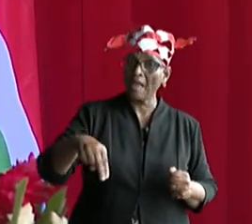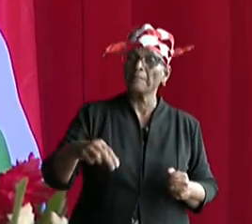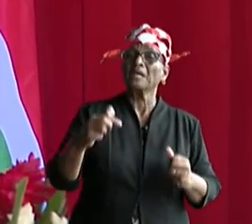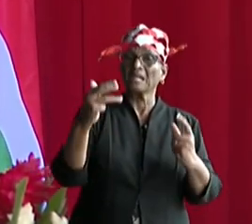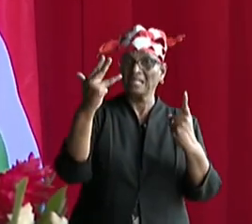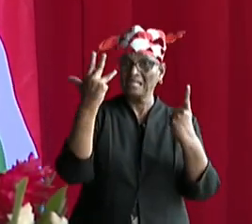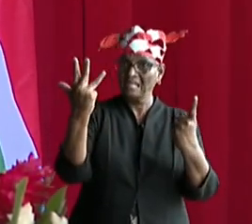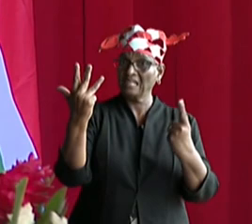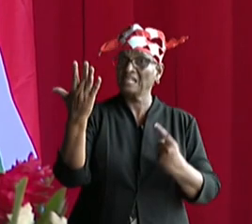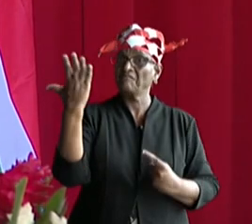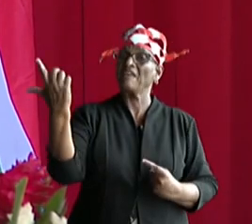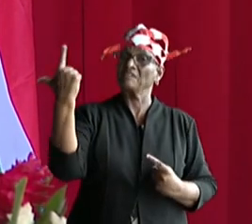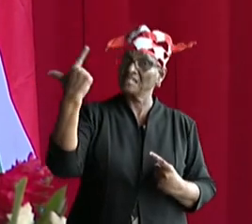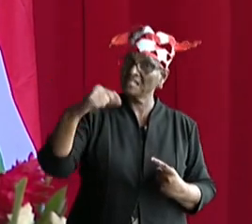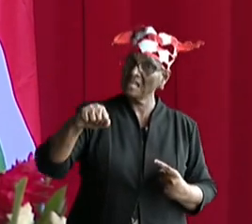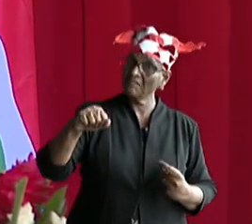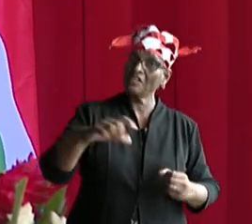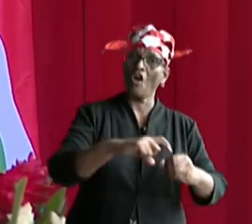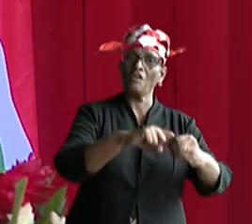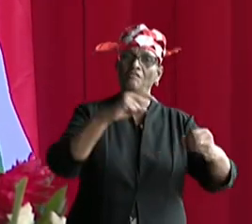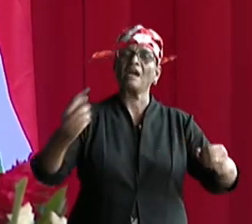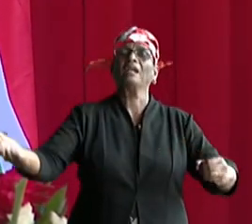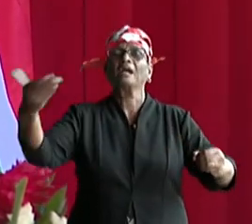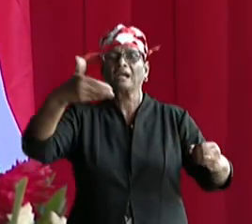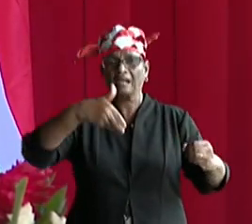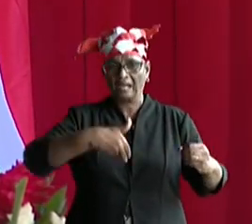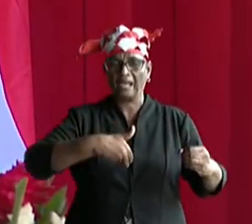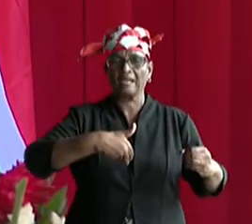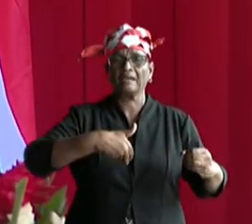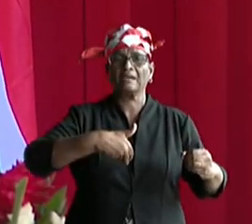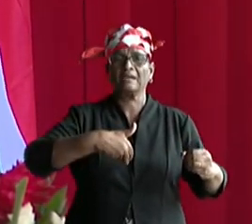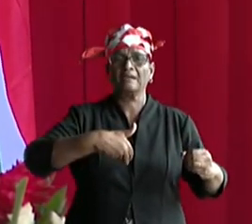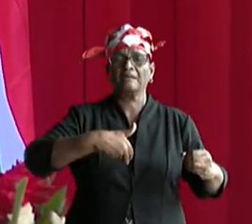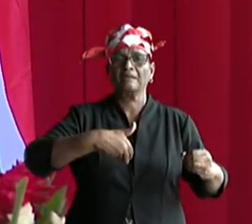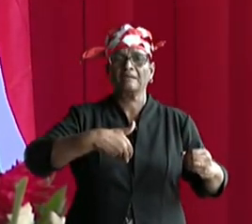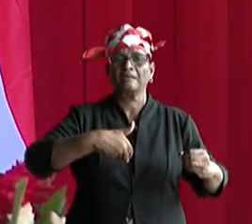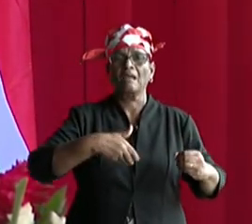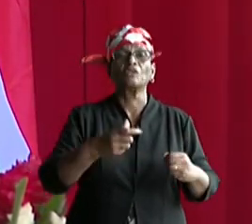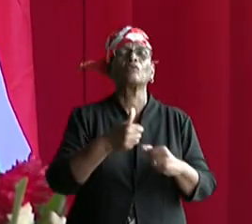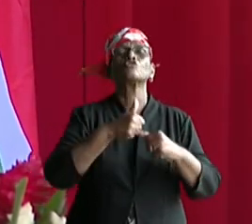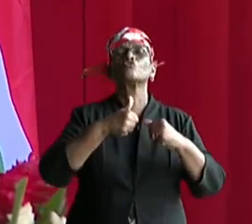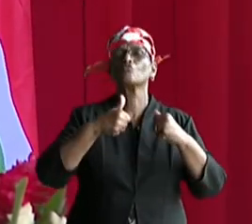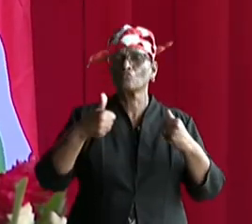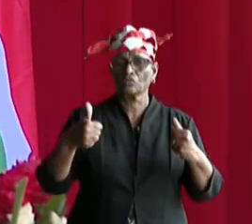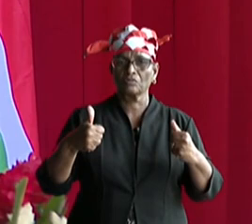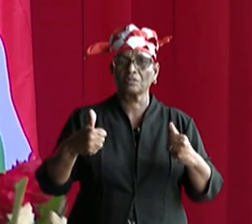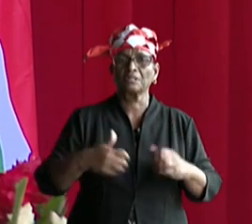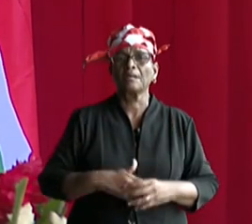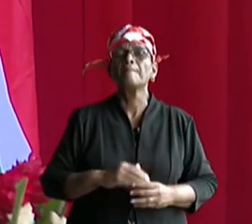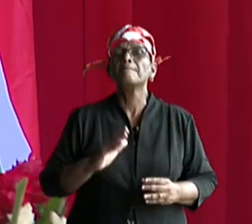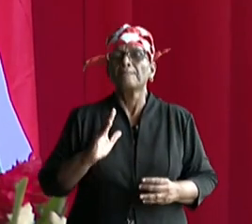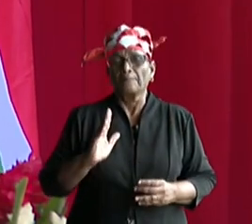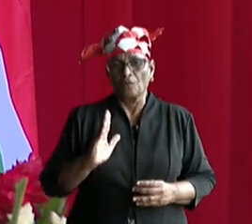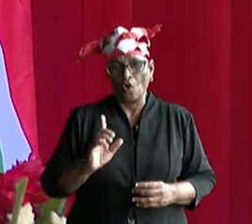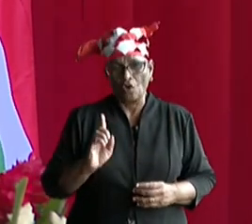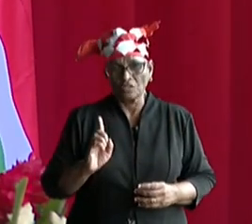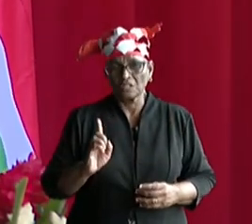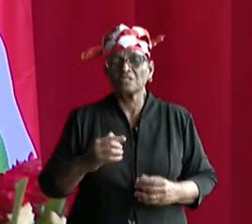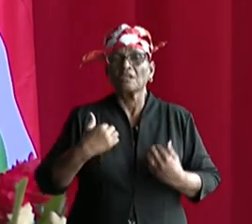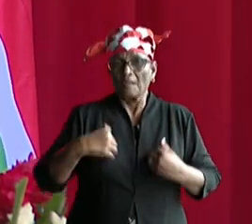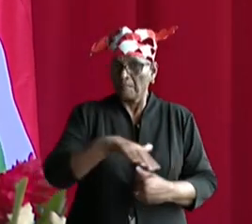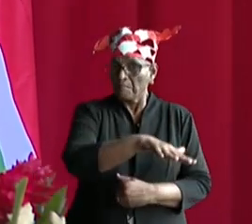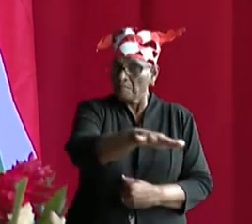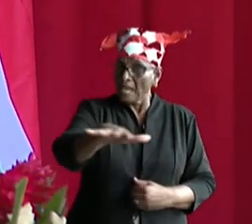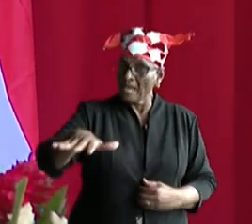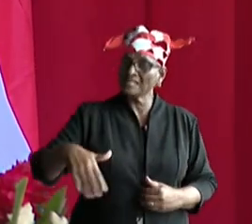onze staatkundige onafhankelijkheid en de euforie was gigantisch. Immers, ons volk